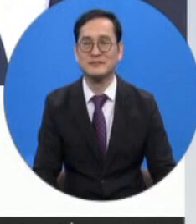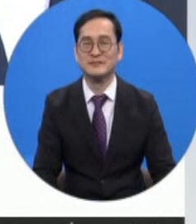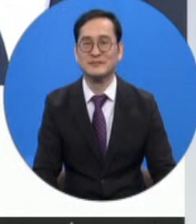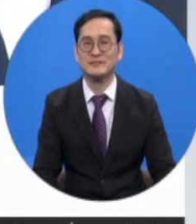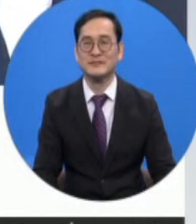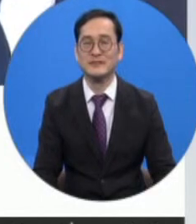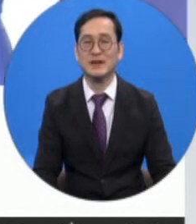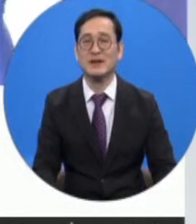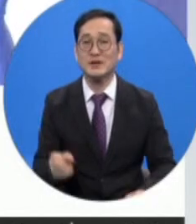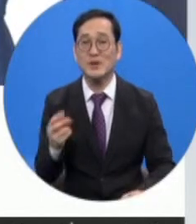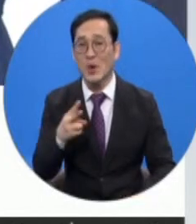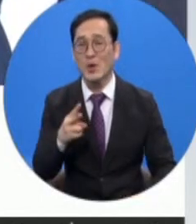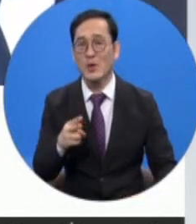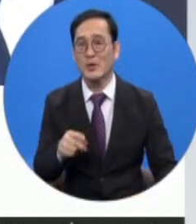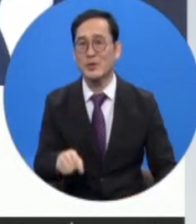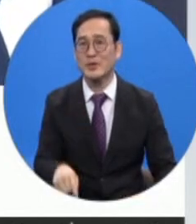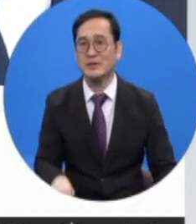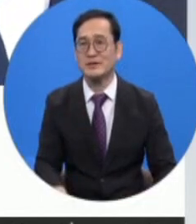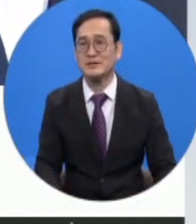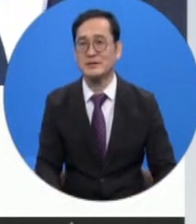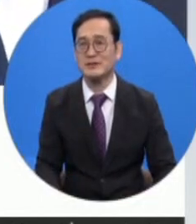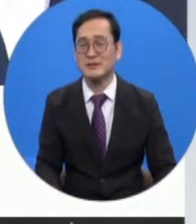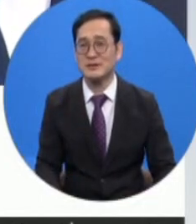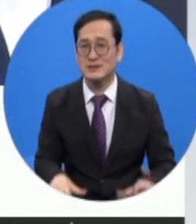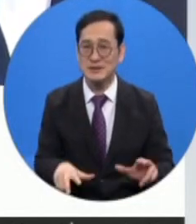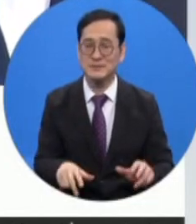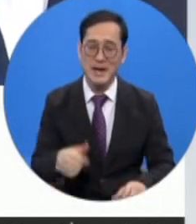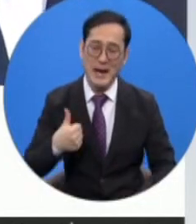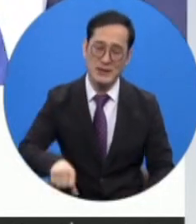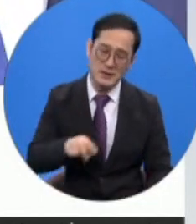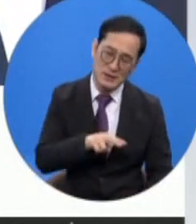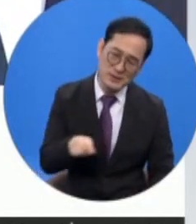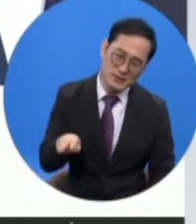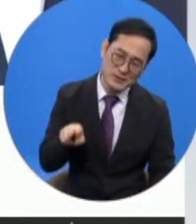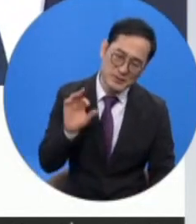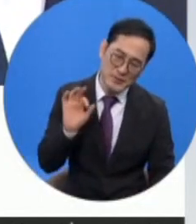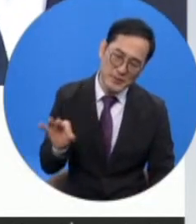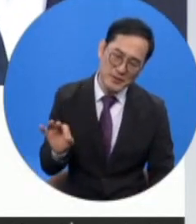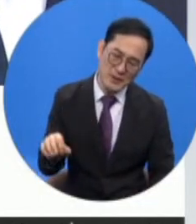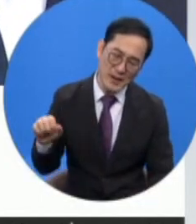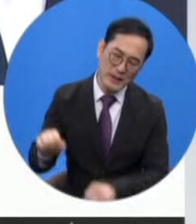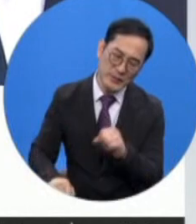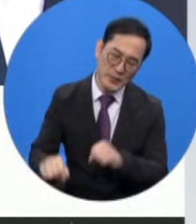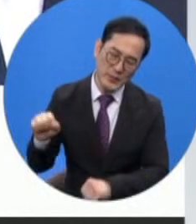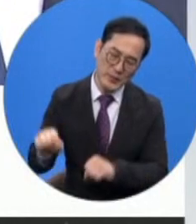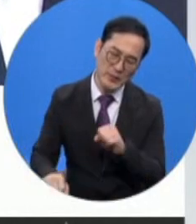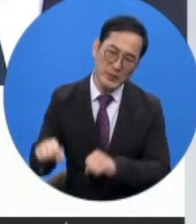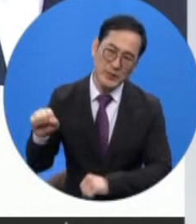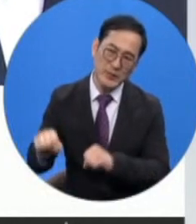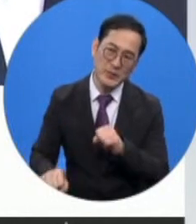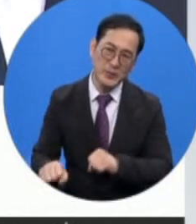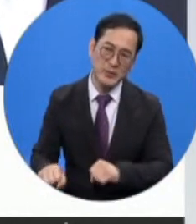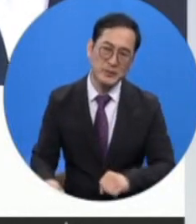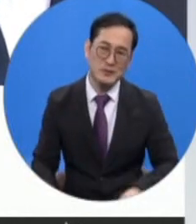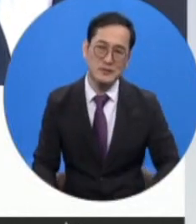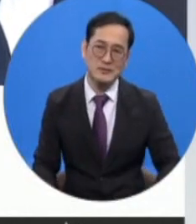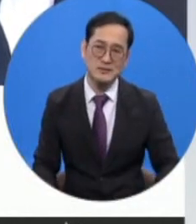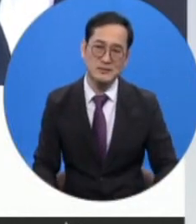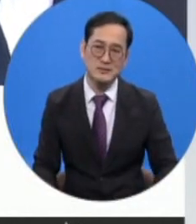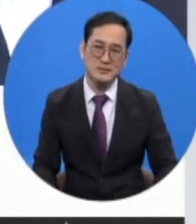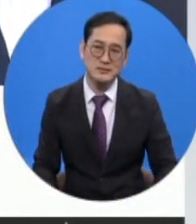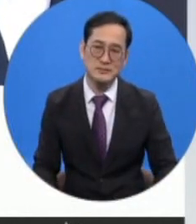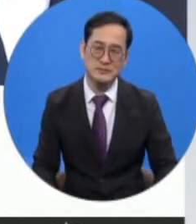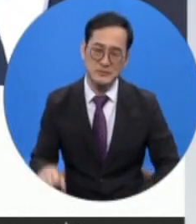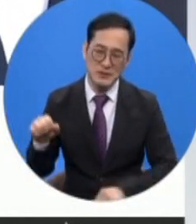지키고 있는데, 그런데 가끔 우리의 하는 짓 보면은, 야, 저놈이 진짜 하는 짓이 나랑 왜 이렇게 닮았냐 해가지고 징그럽기도